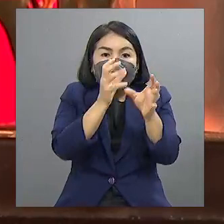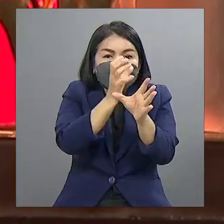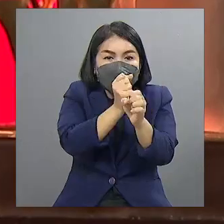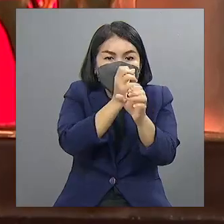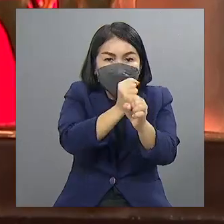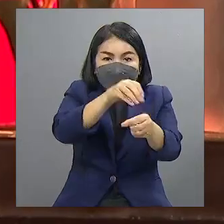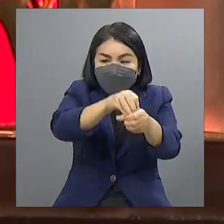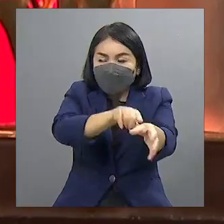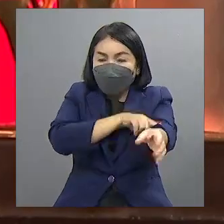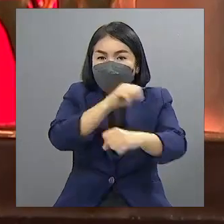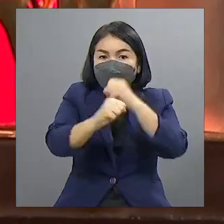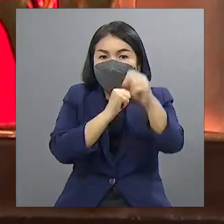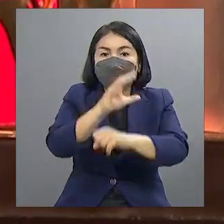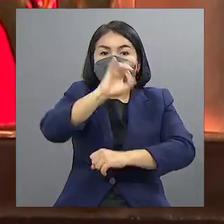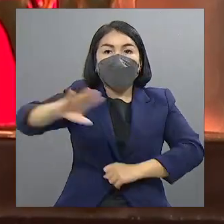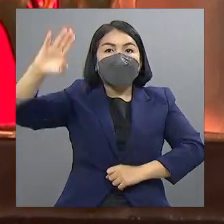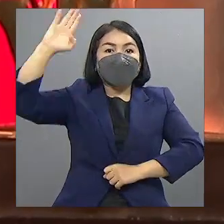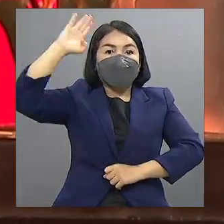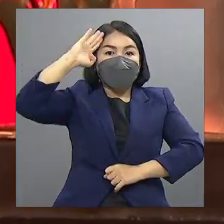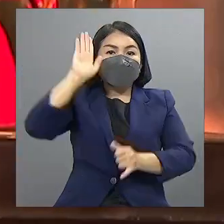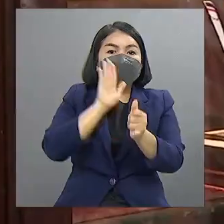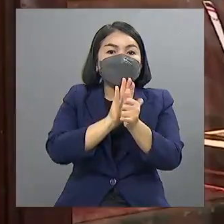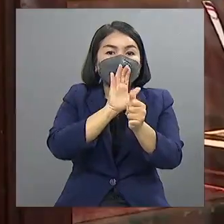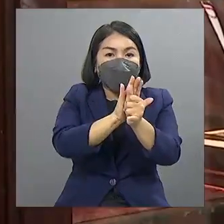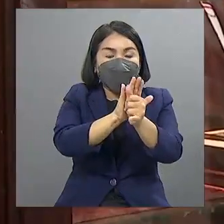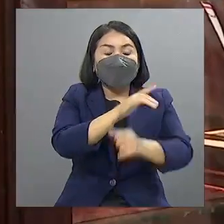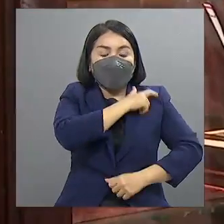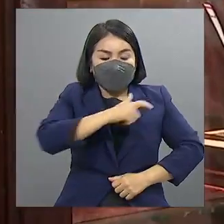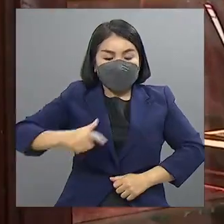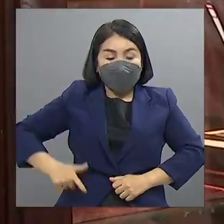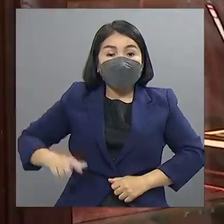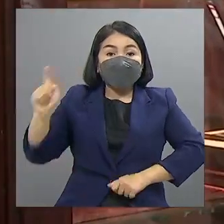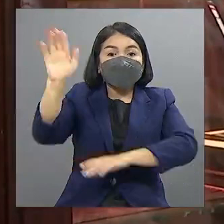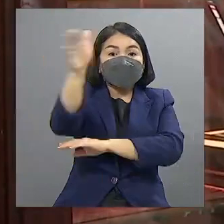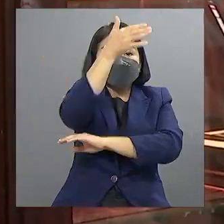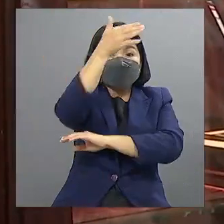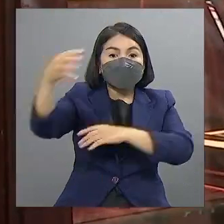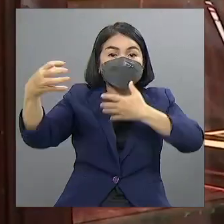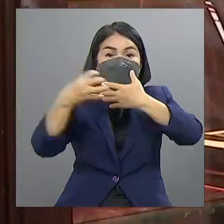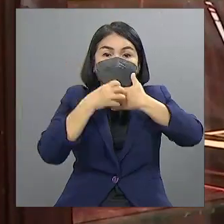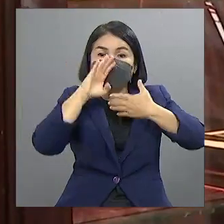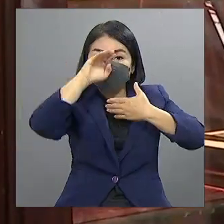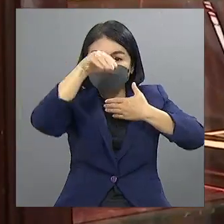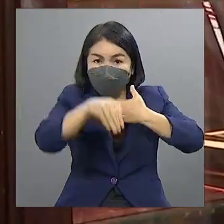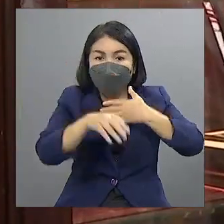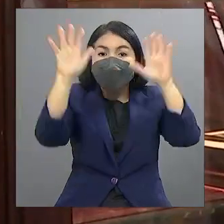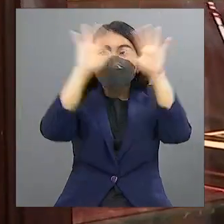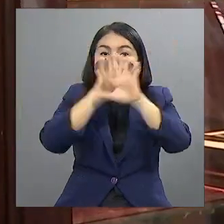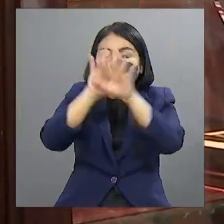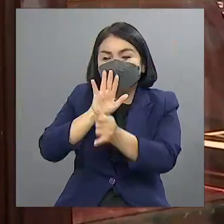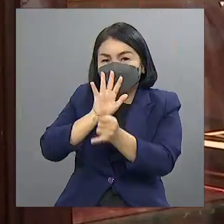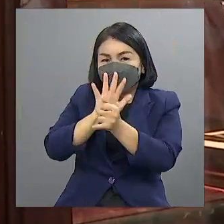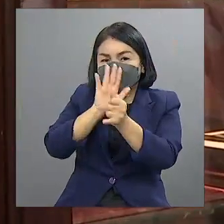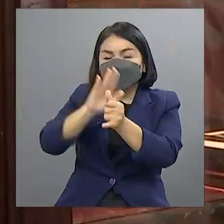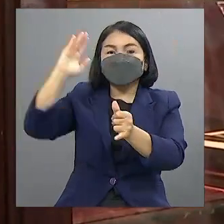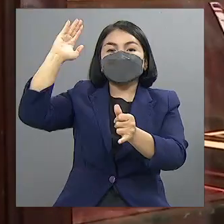เป็นทหารองครักษ์ที่ถือธงช้างเผือกพูดง่ายๆเลยว่าเป็นทหารองครักษ์ของพระบาทสมเด็จพระจุลจอมเกล้าเจ้าอยู่หัวรัชกาล